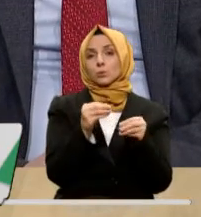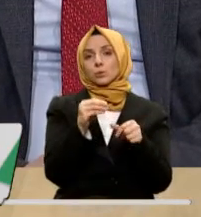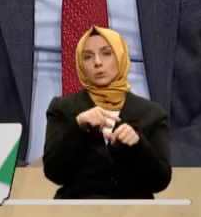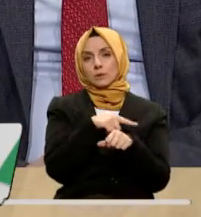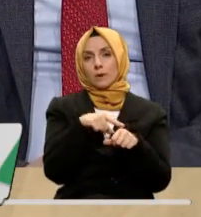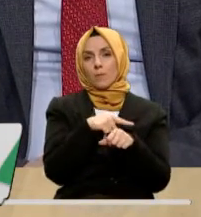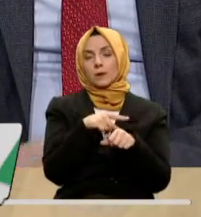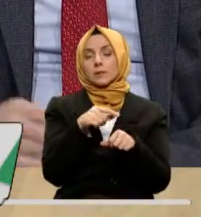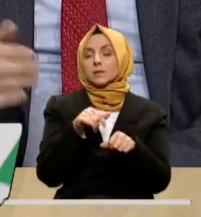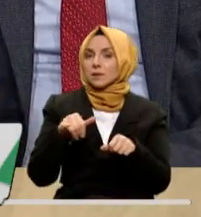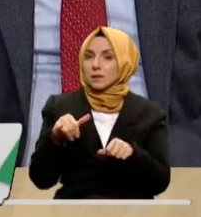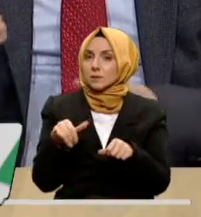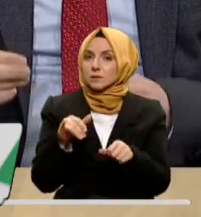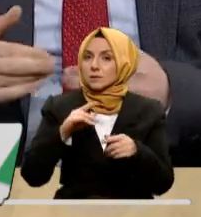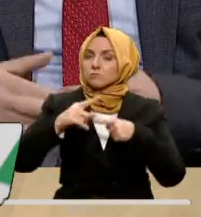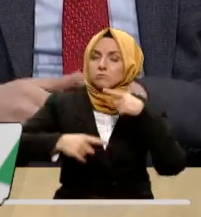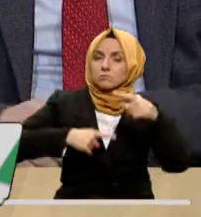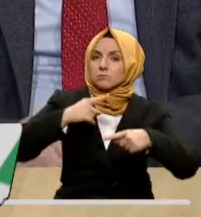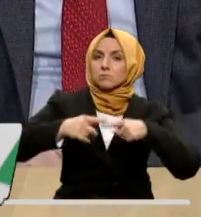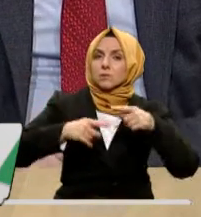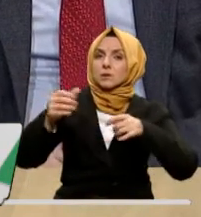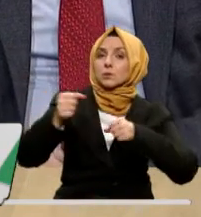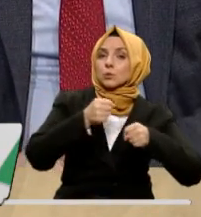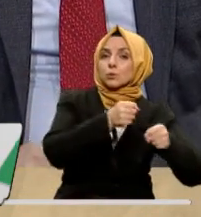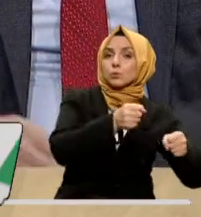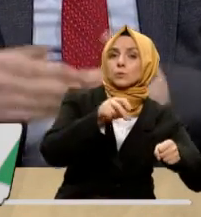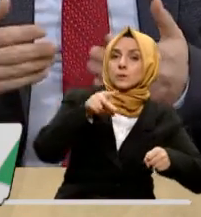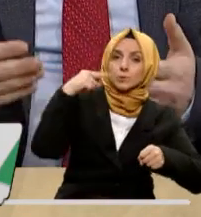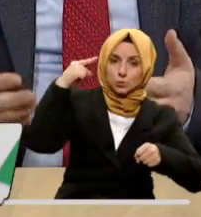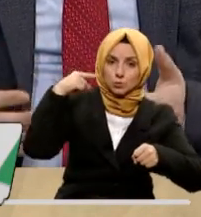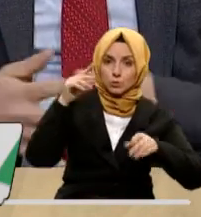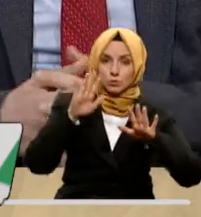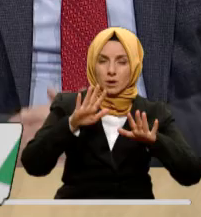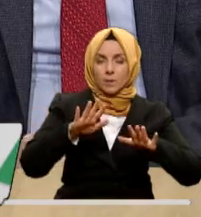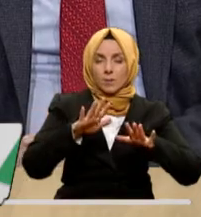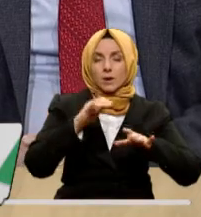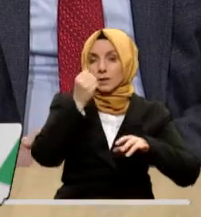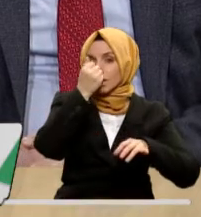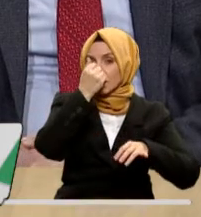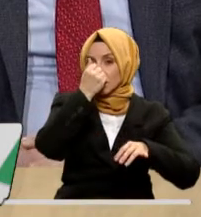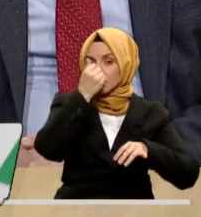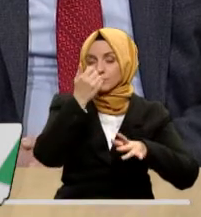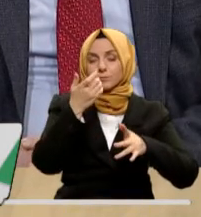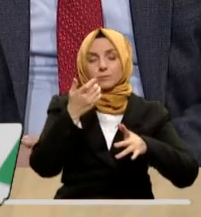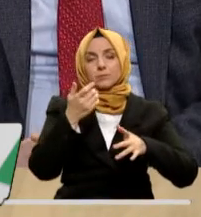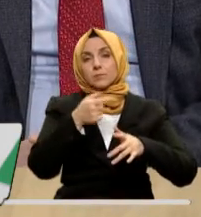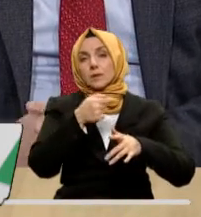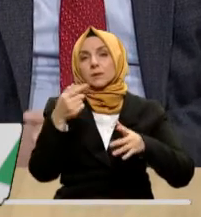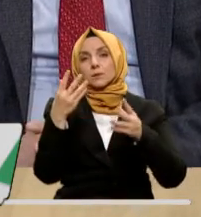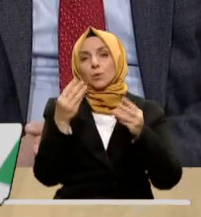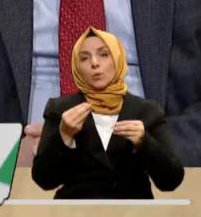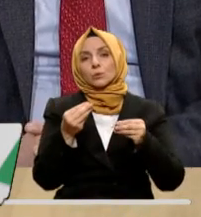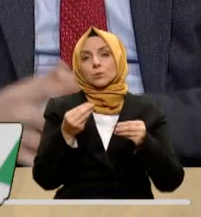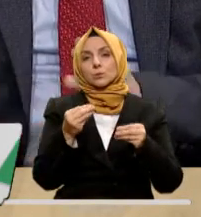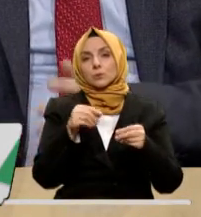dediğimiz bir süreç kan stokları yetersiz olduğu durumda vatandaşlarımız video maalesef hani